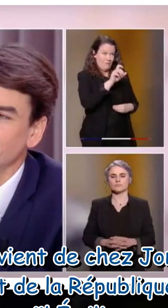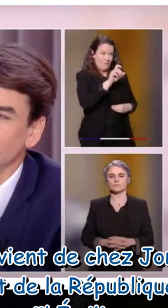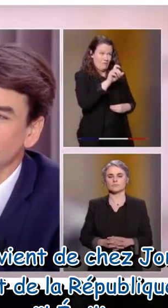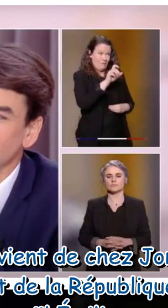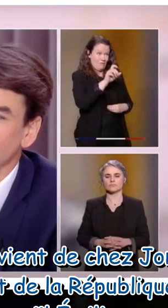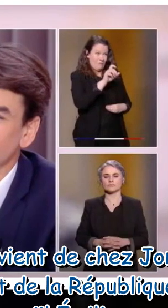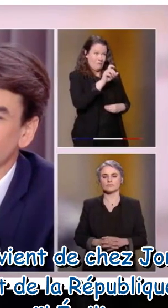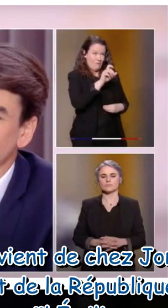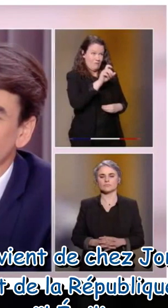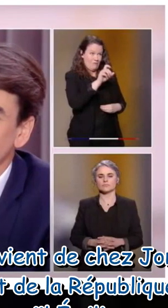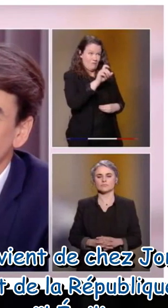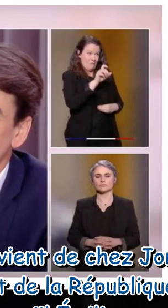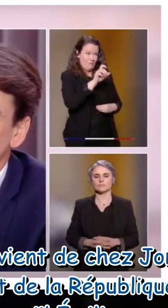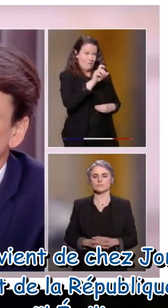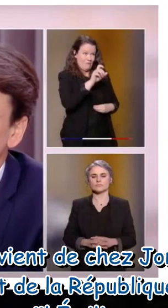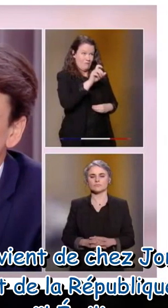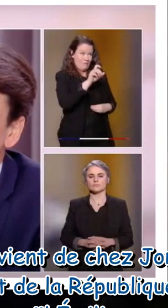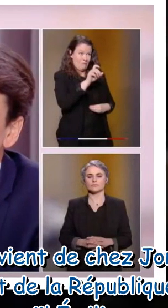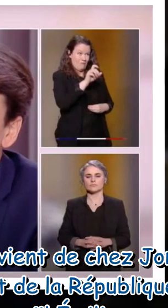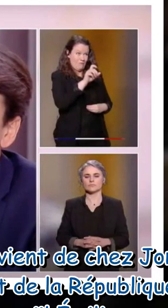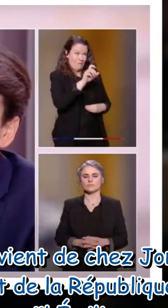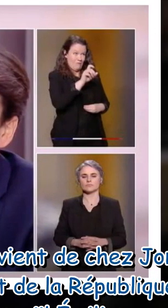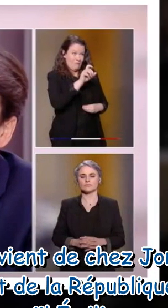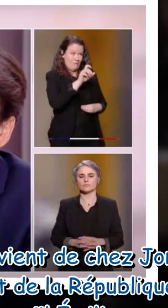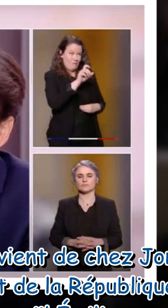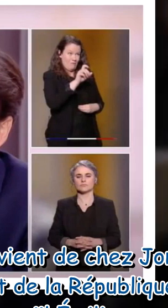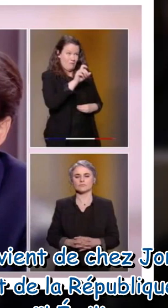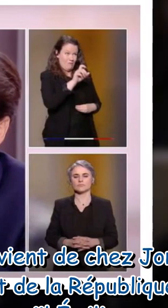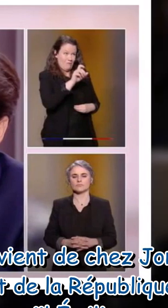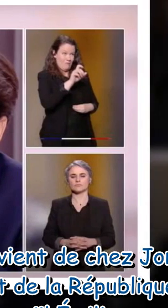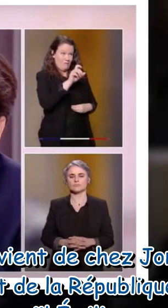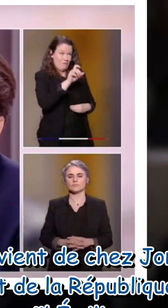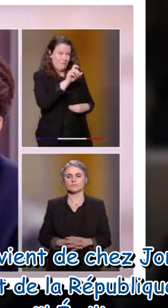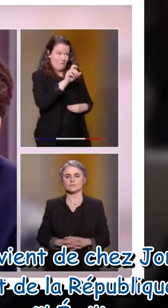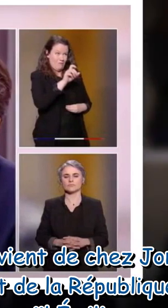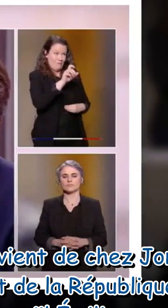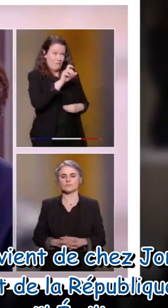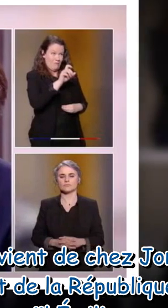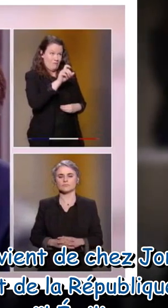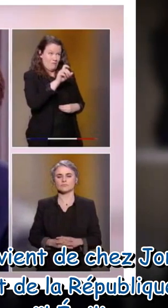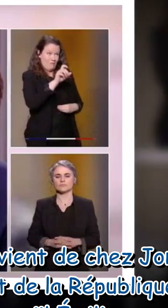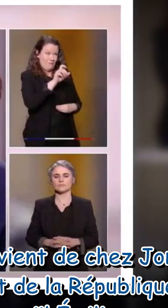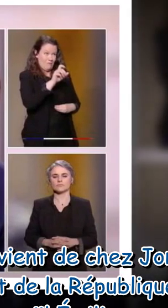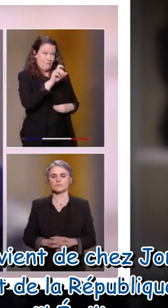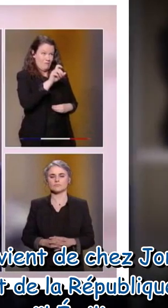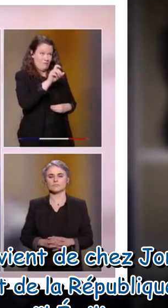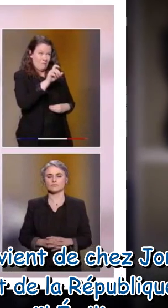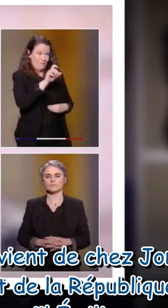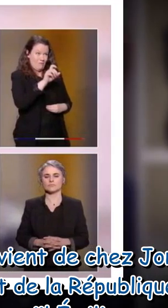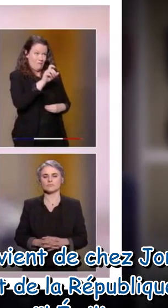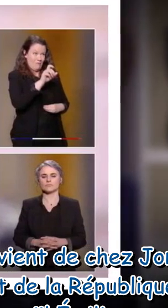En réalité, le costume d'Emmanuel Macron provient de chez Jonas & Compagnie, une marque parisienne que le président de la République